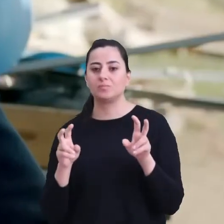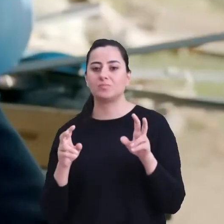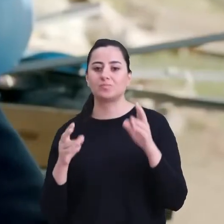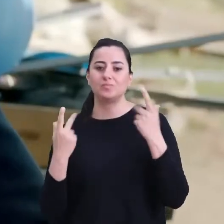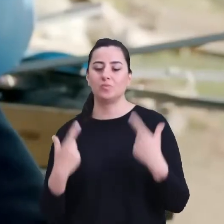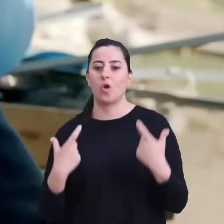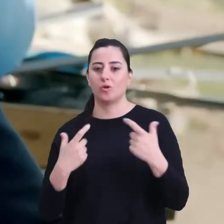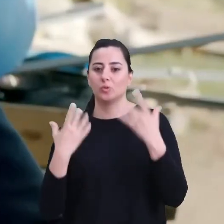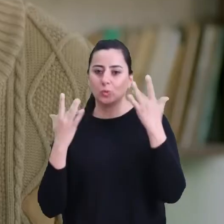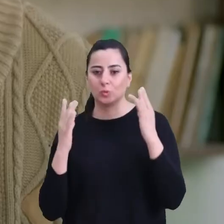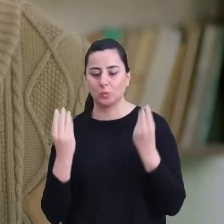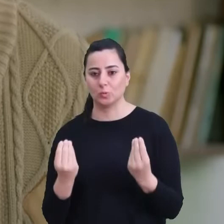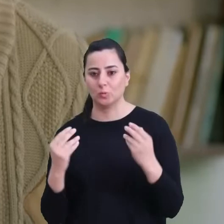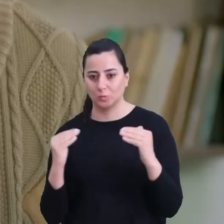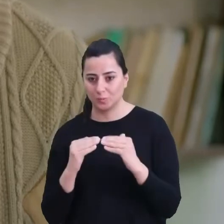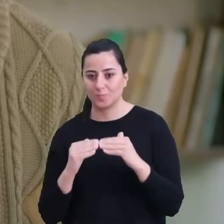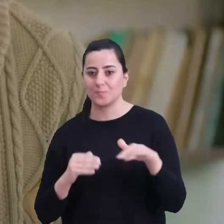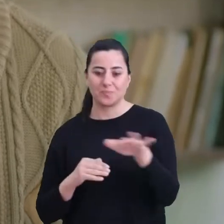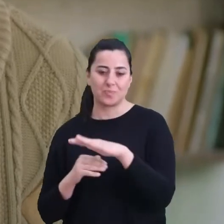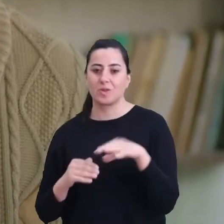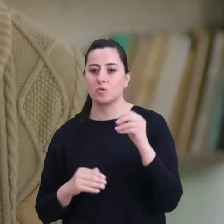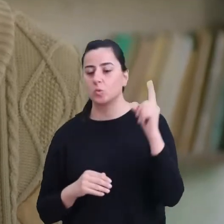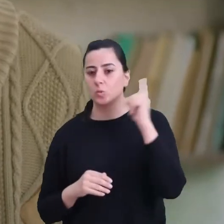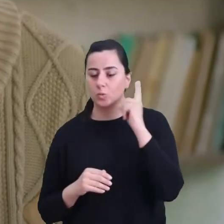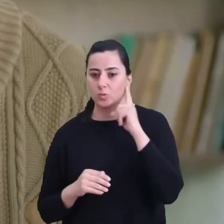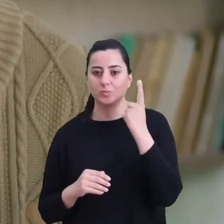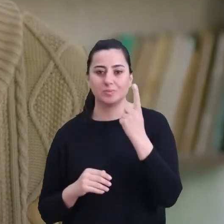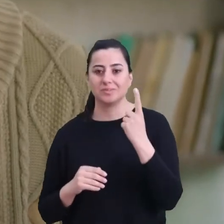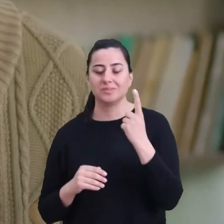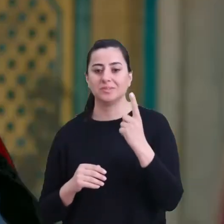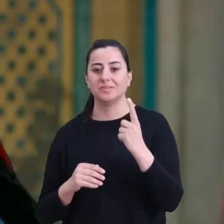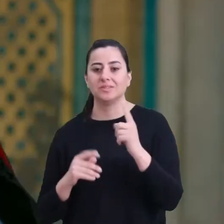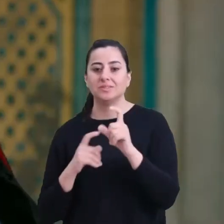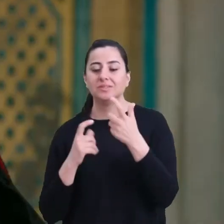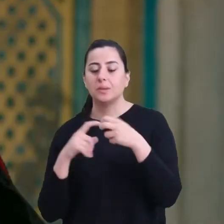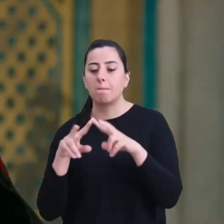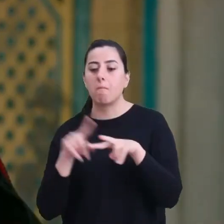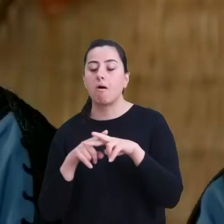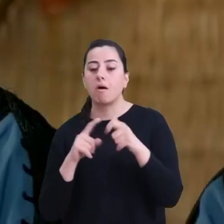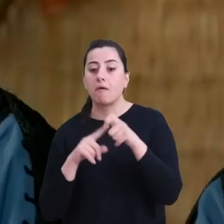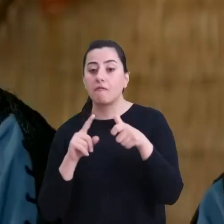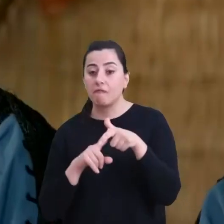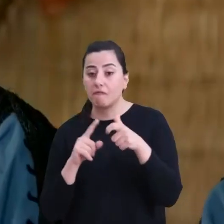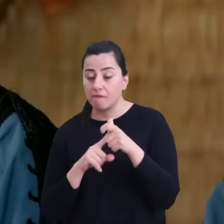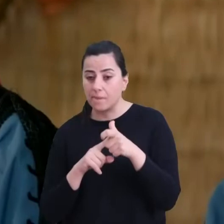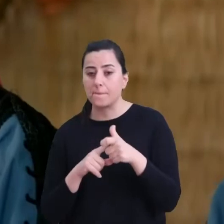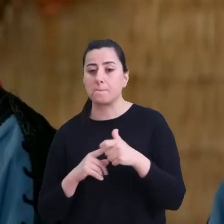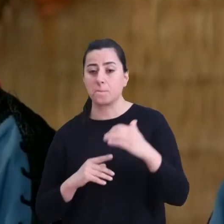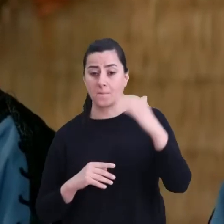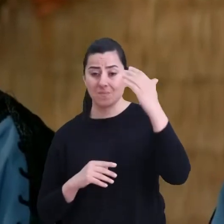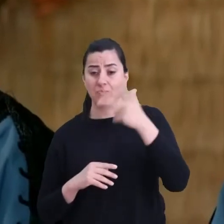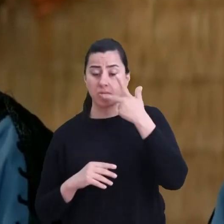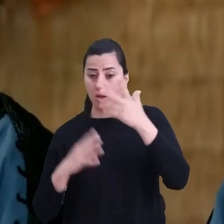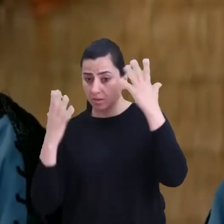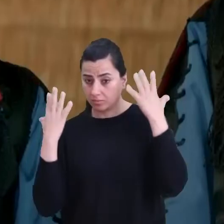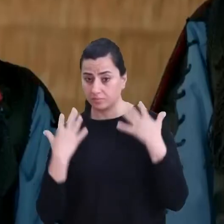bir konudan seçeyim dedik. Bizim buraların çok meşhur bir efesi var. Sırma Efe derler. Sırma Efe'nin böyle uzun sarı